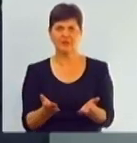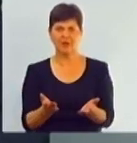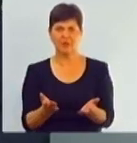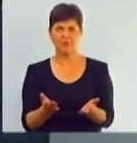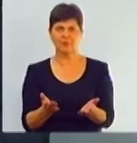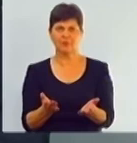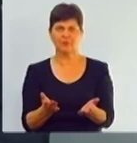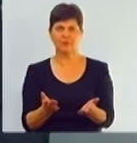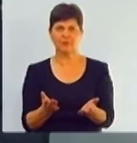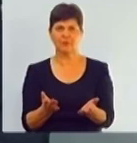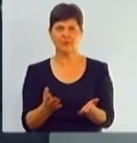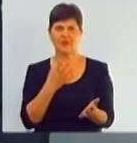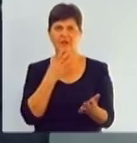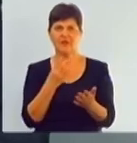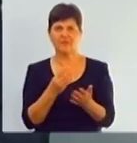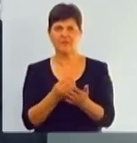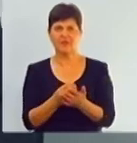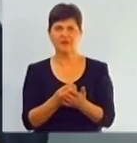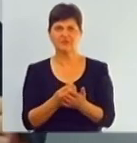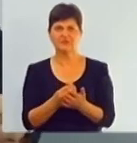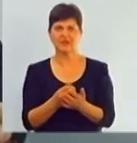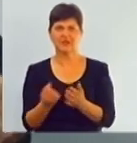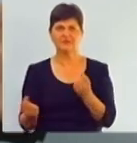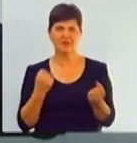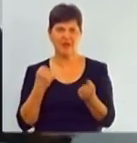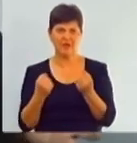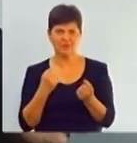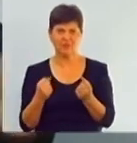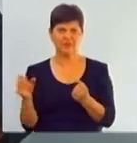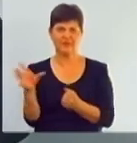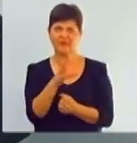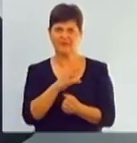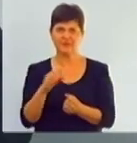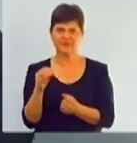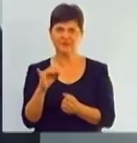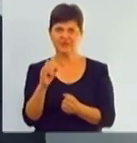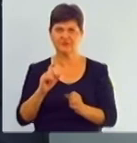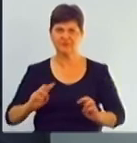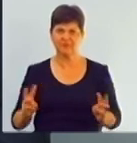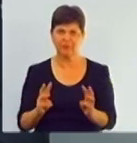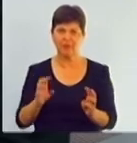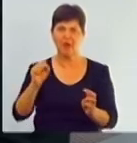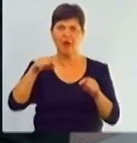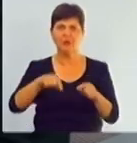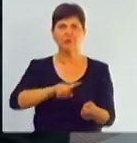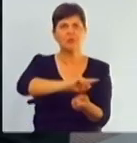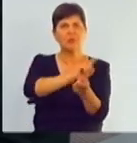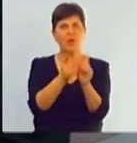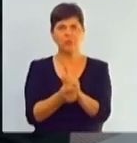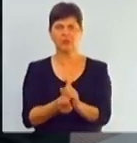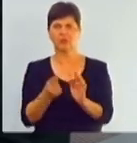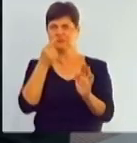який, власне, пройти яку загартованість, адже ну, тут всі з вогню, а тут навпаки в вогонь треба. Ну